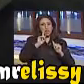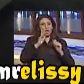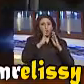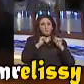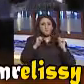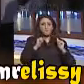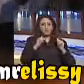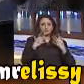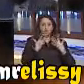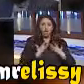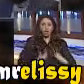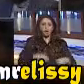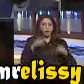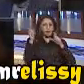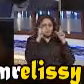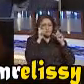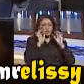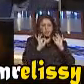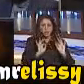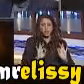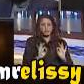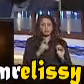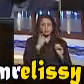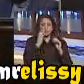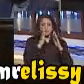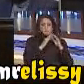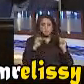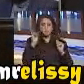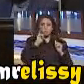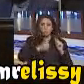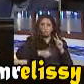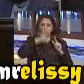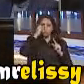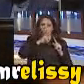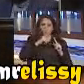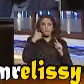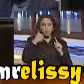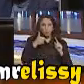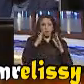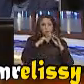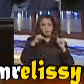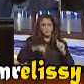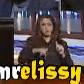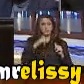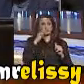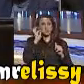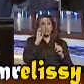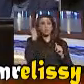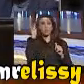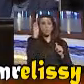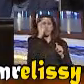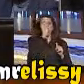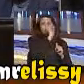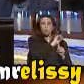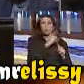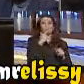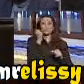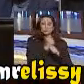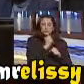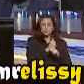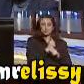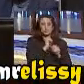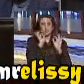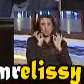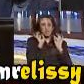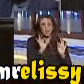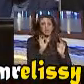آمنة وستظل آمنة إن شاء الله، مصر فيها كل معاني الخير، فبالتالي هي مشاركة لأجل رفع بعض المضامين الإعلامية